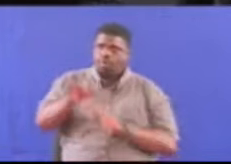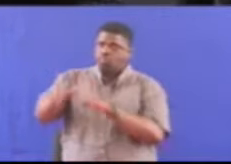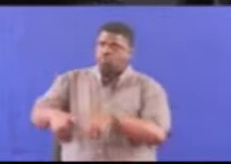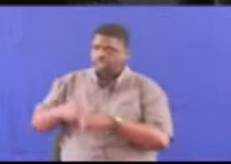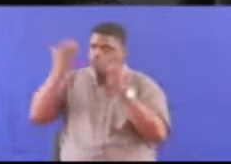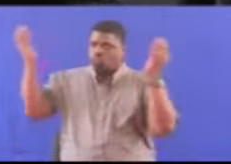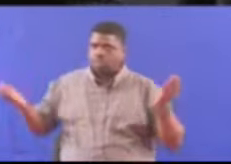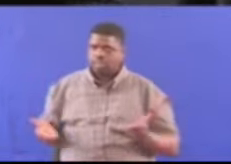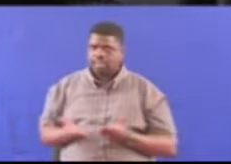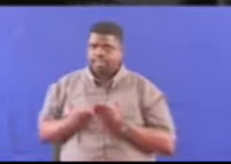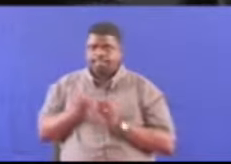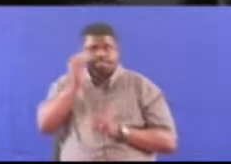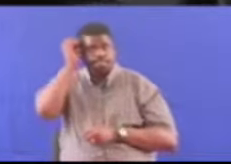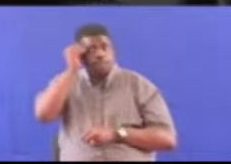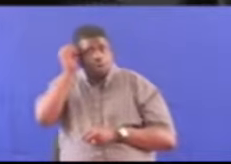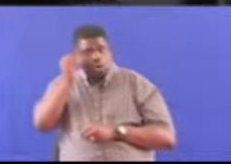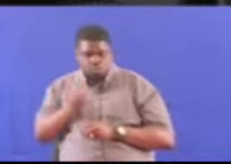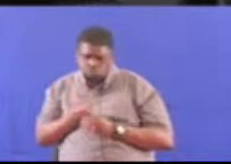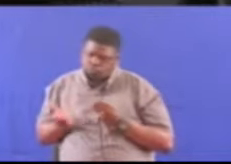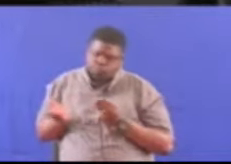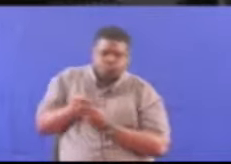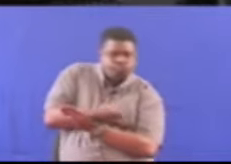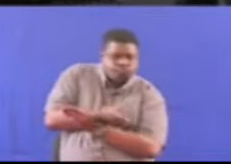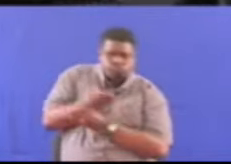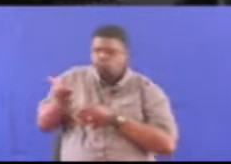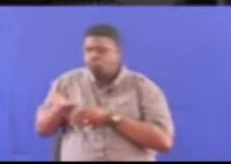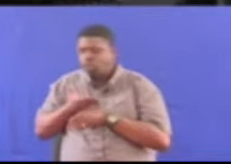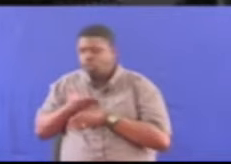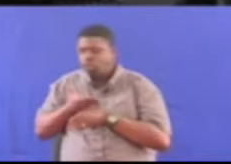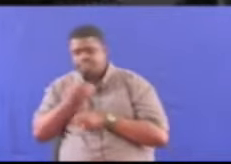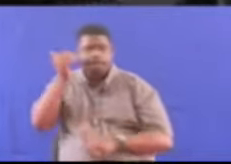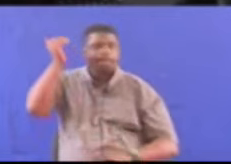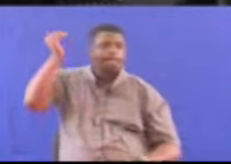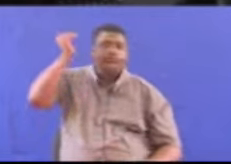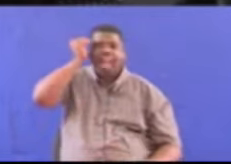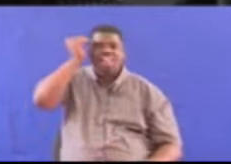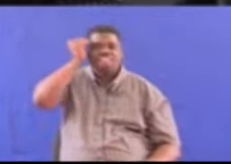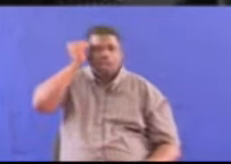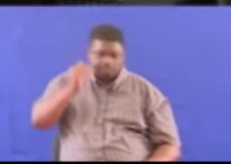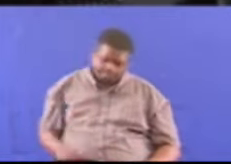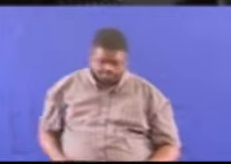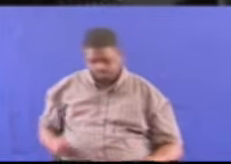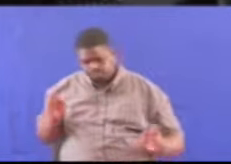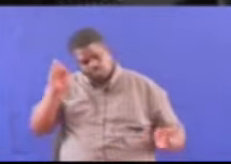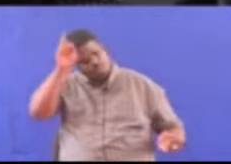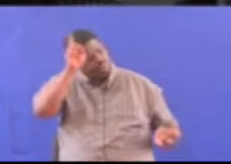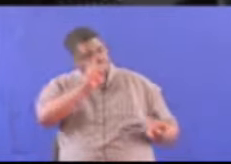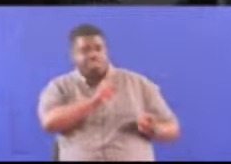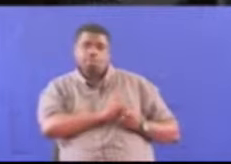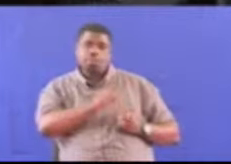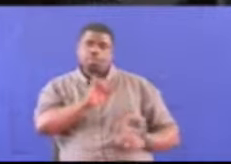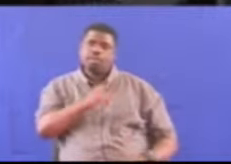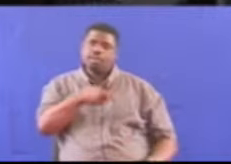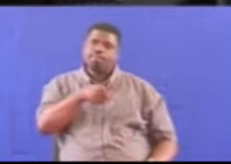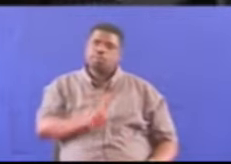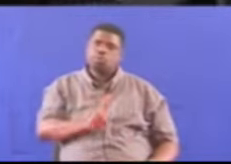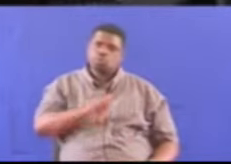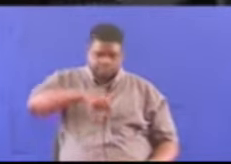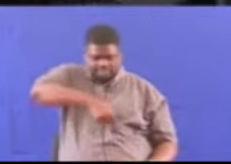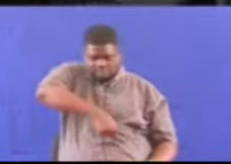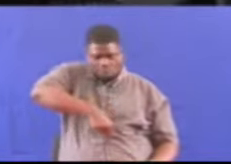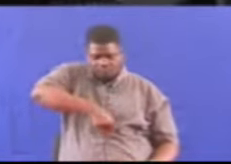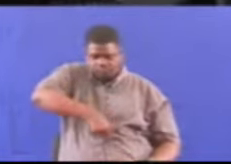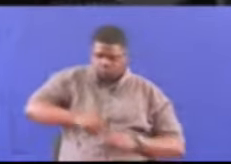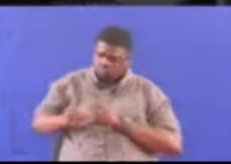kubadilishana mawazo, uzoefu na maarifa. Kwa ufupi, IPU ni kitovu cha mijadala